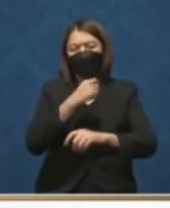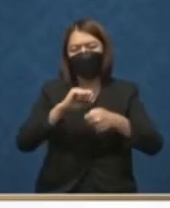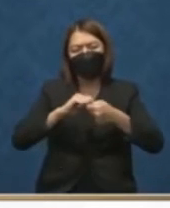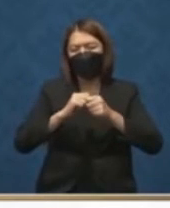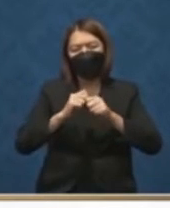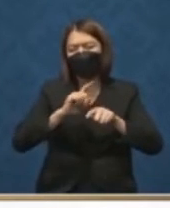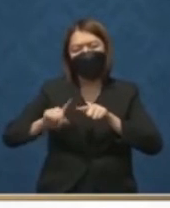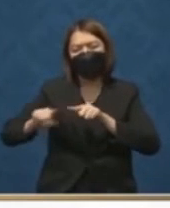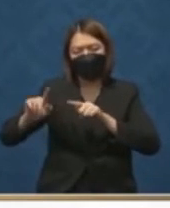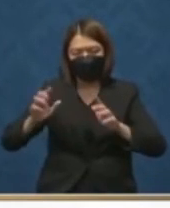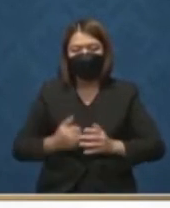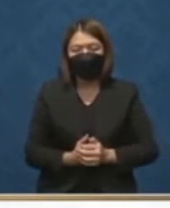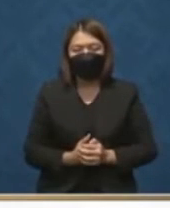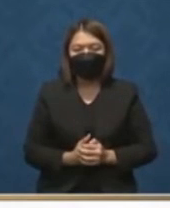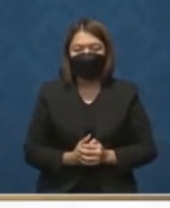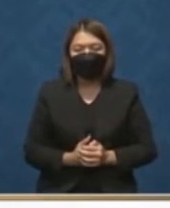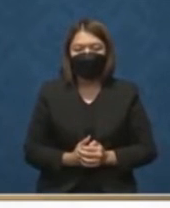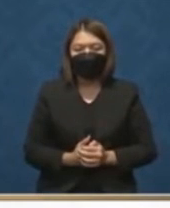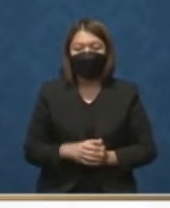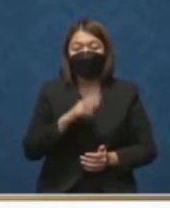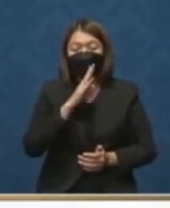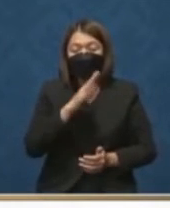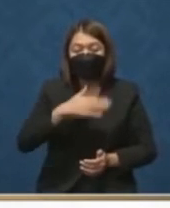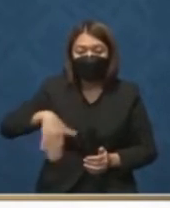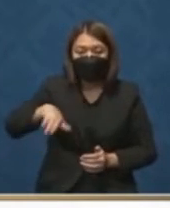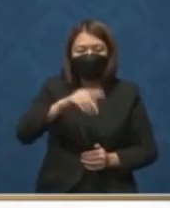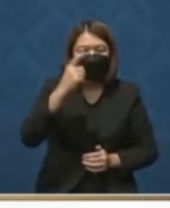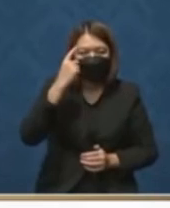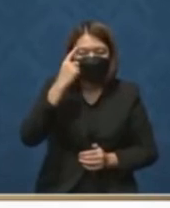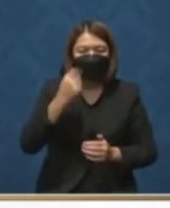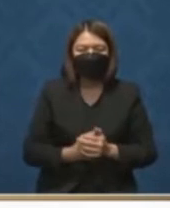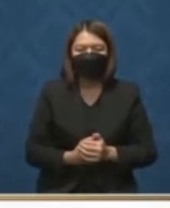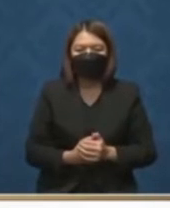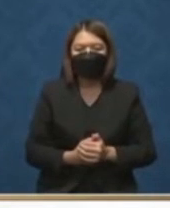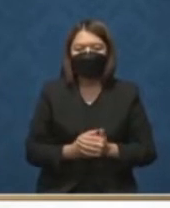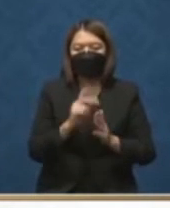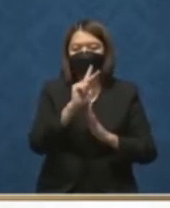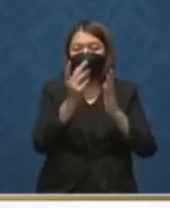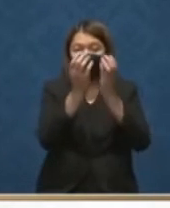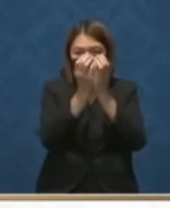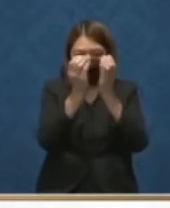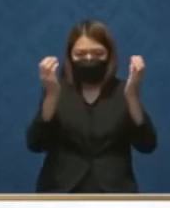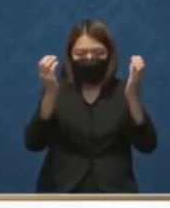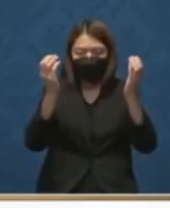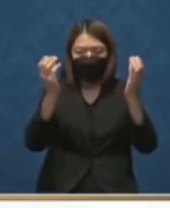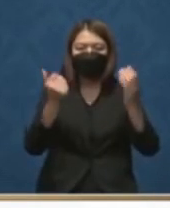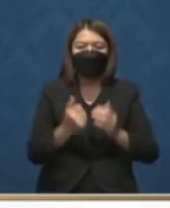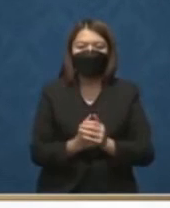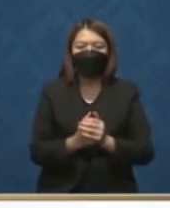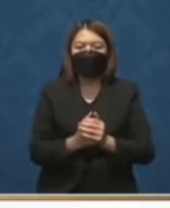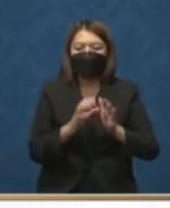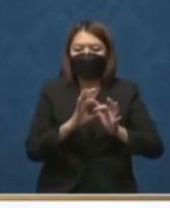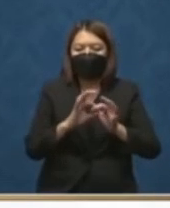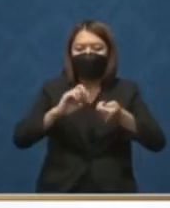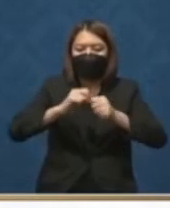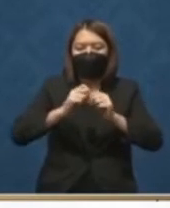การถ่วงดุลกันทางการเมืองที่ถูกต้องเพราะฉะนั้นปัญหาทางการเมืองมันจึงมีมากอย่าง